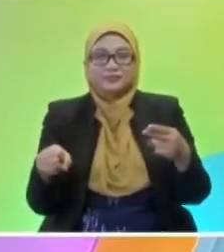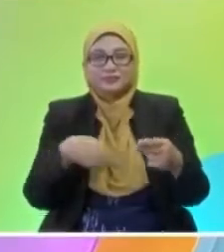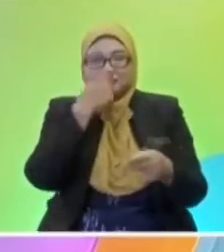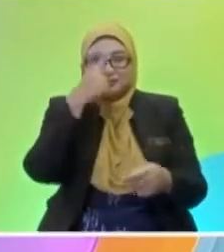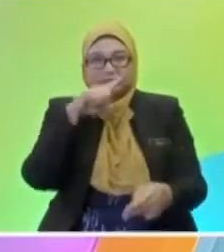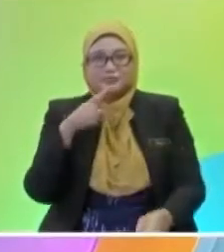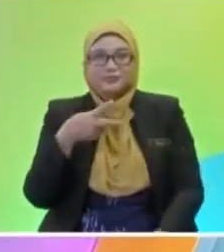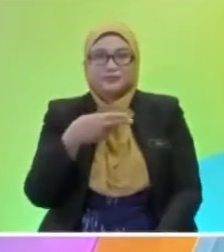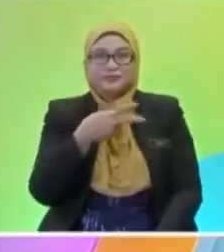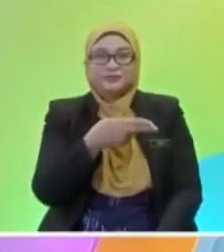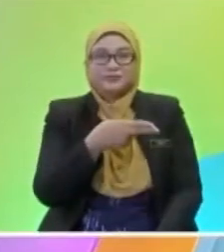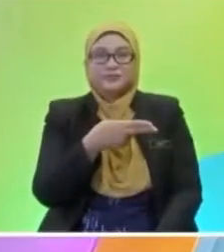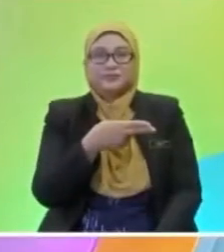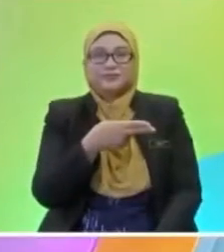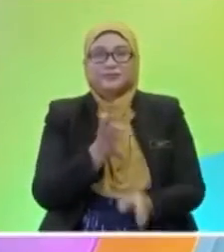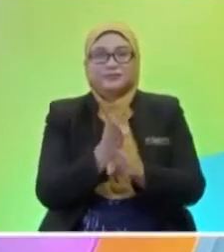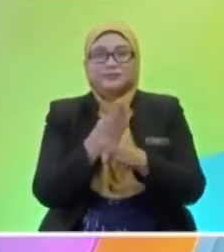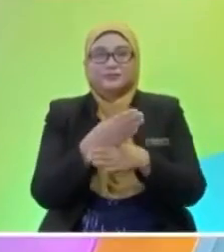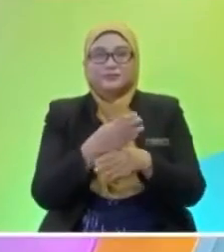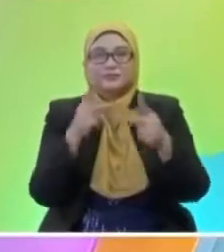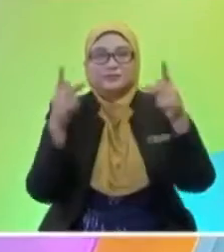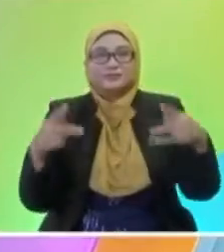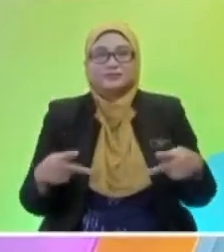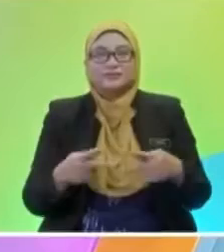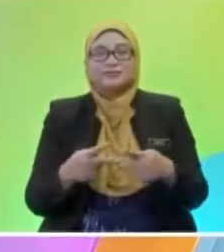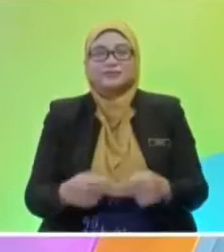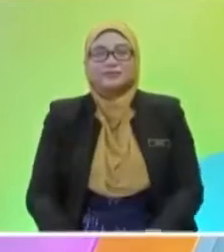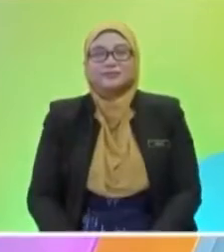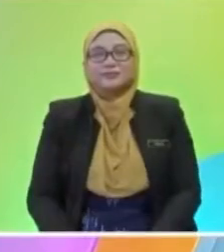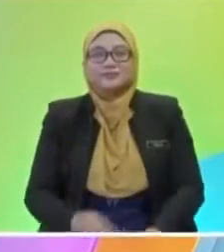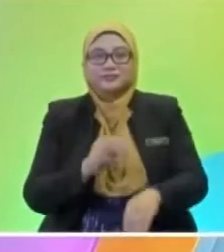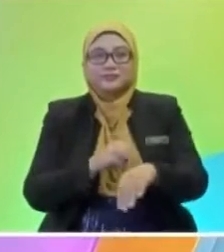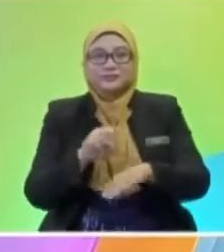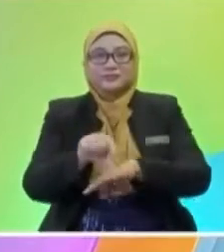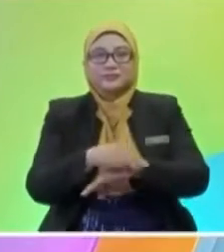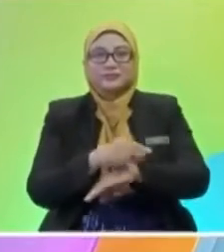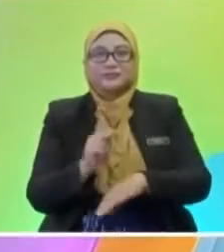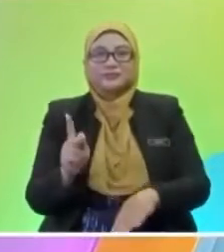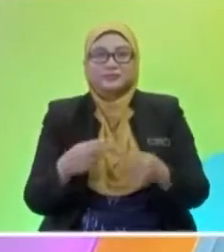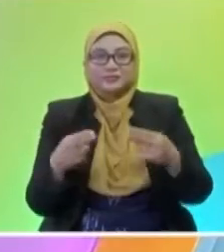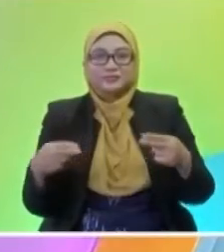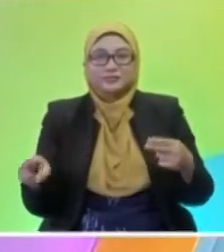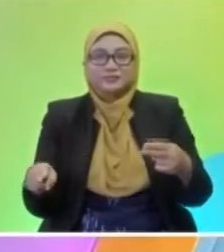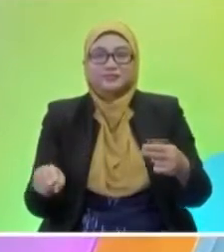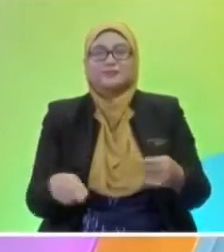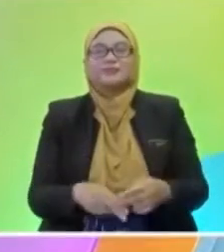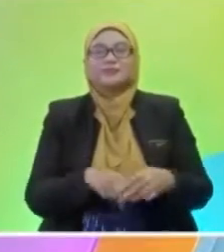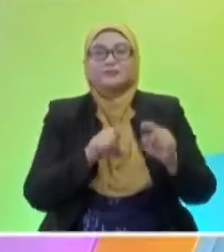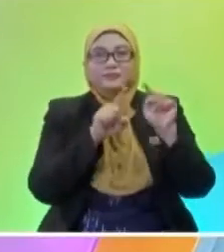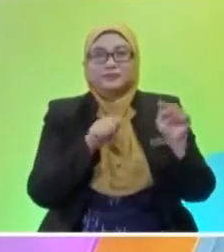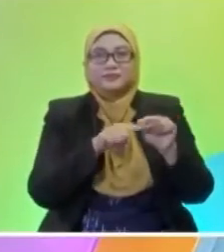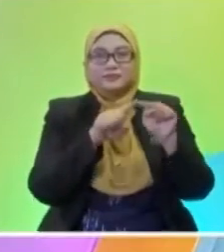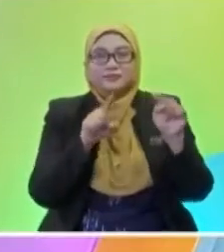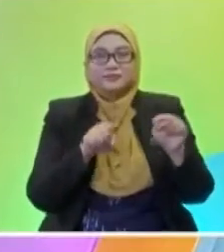bentuk kerangka. Okey, jadi semasa menggunakan pisau, Syafiqah pastikan hati-hati ya. Betul. Okey,